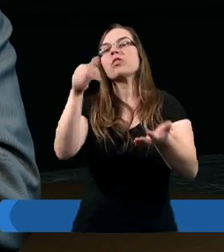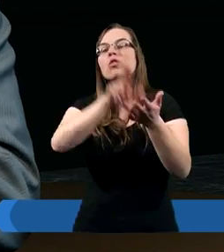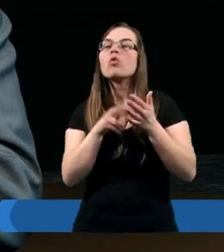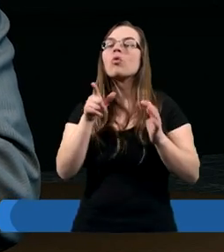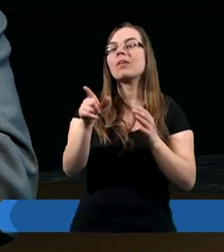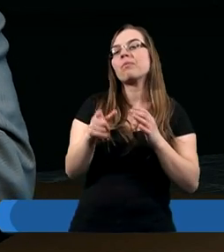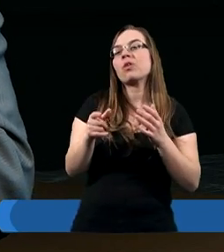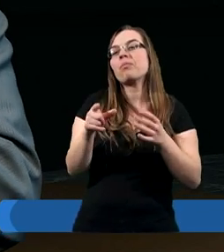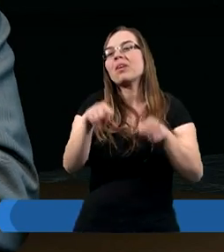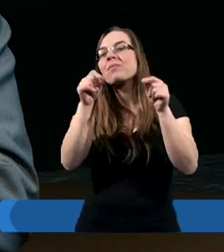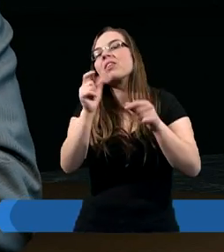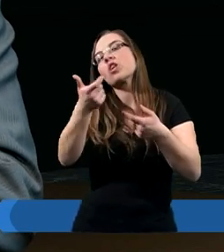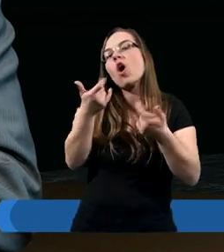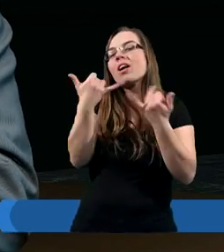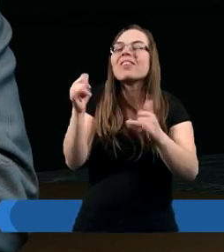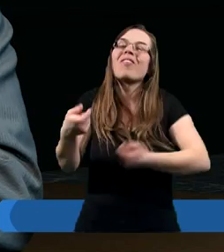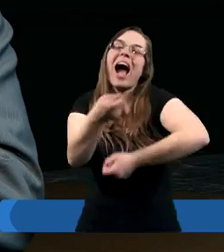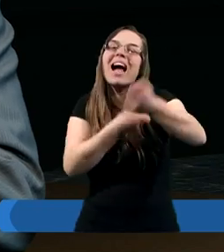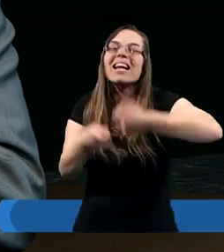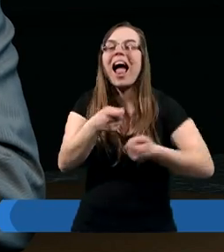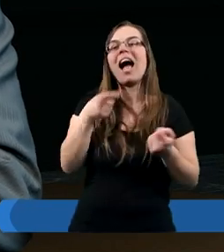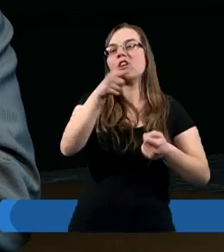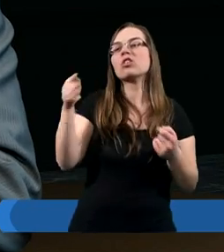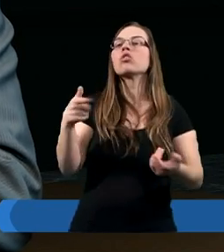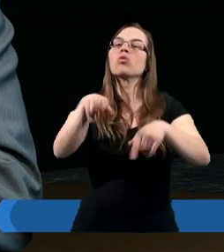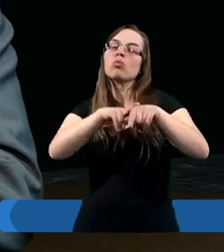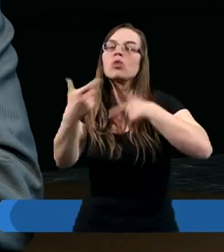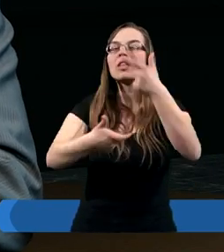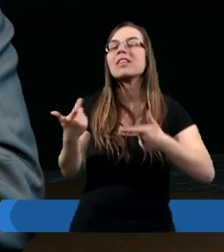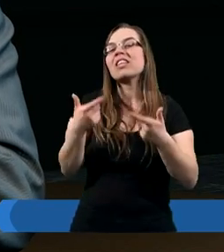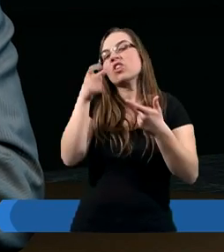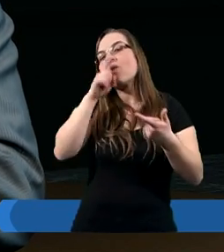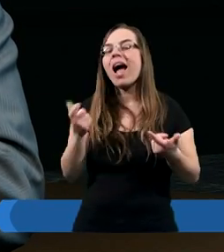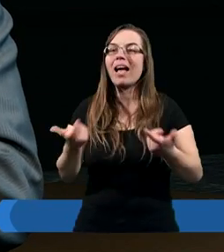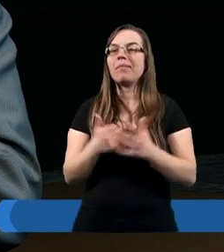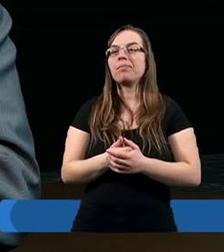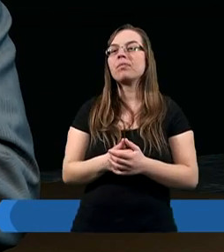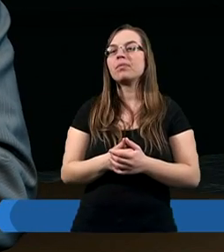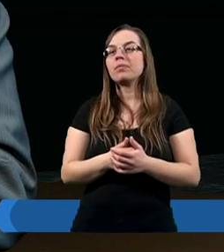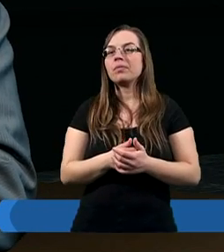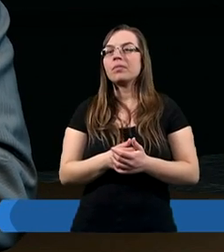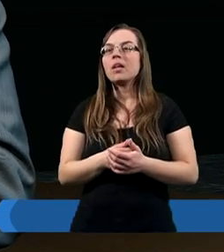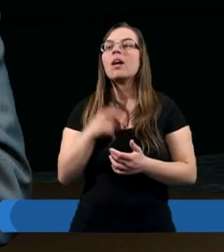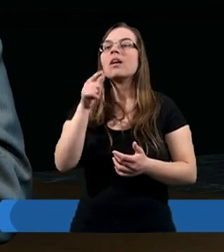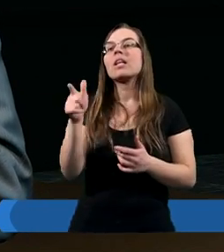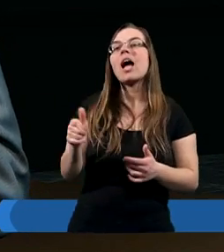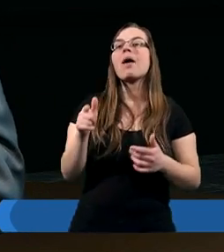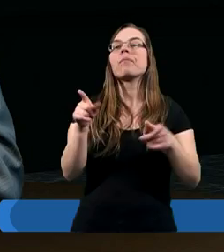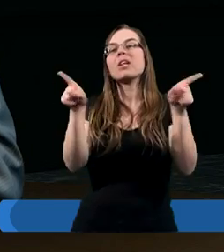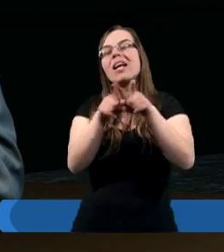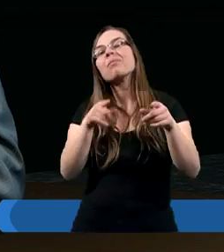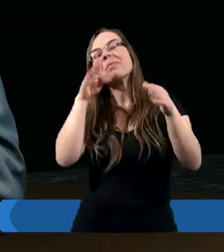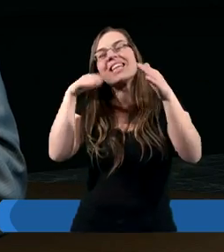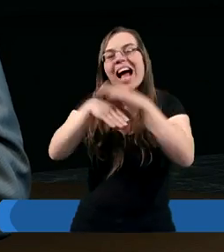wyrzucał przekupców, tych wszystkich handlarzy, którzy uczynili z Domu Bożego, no, jak on sam nazwał,